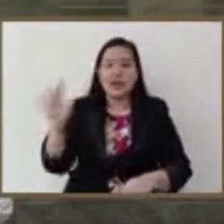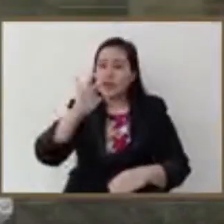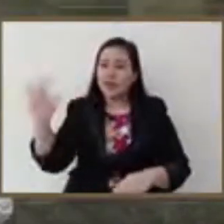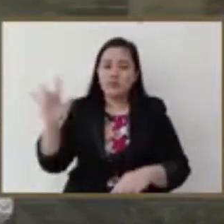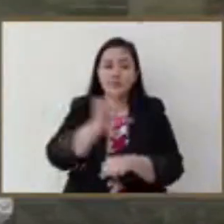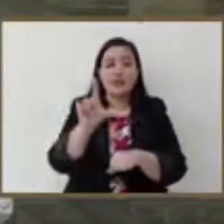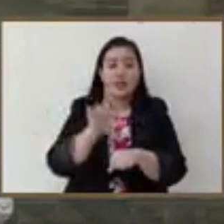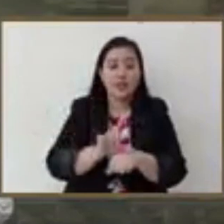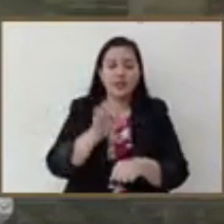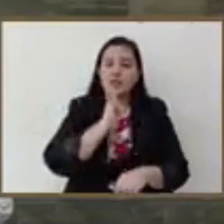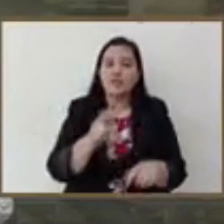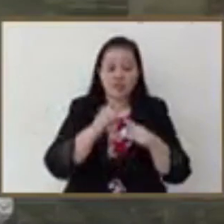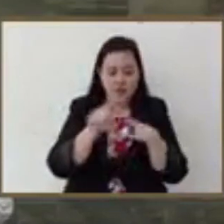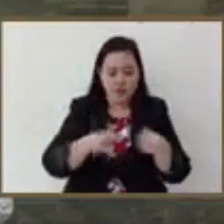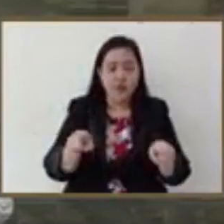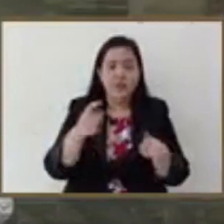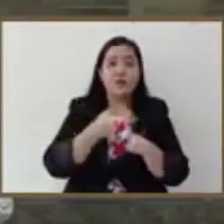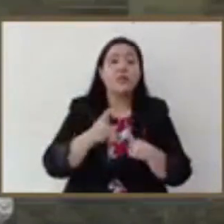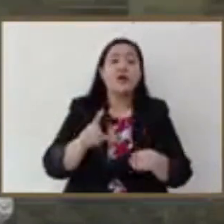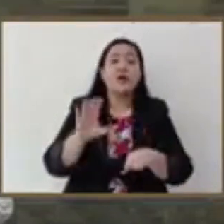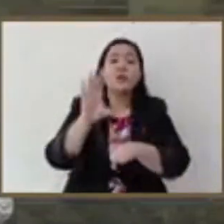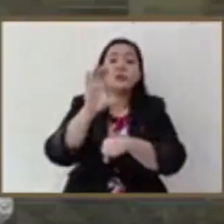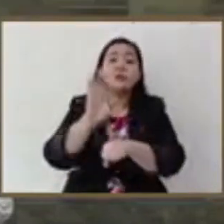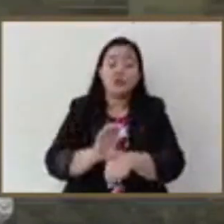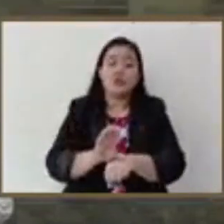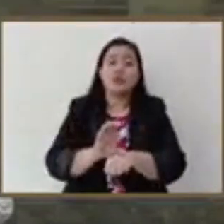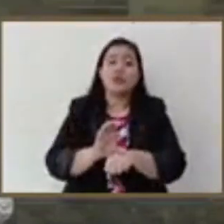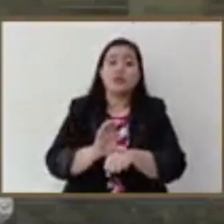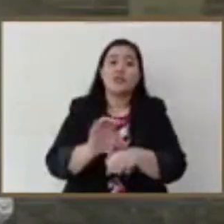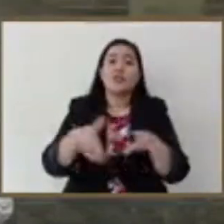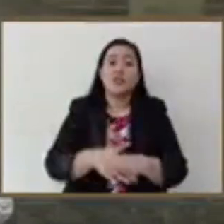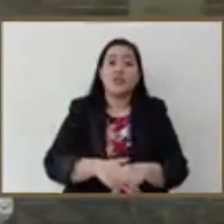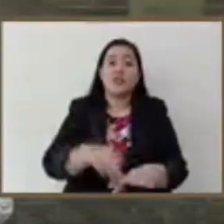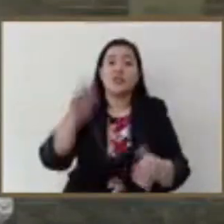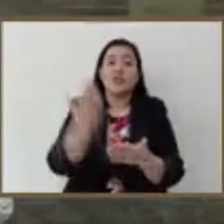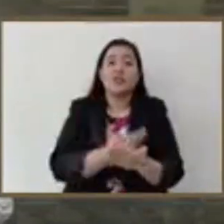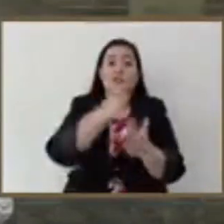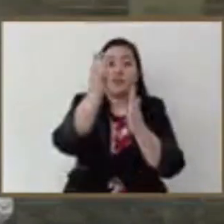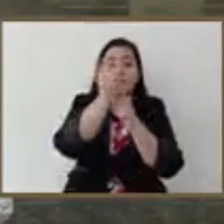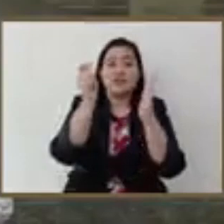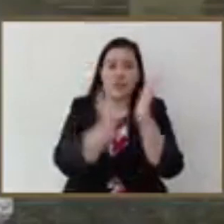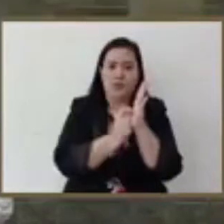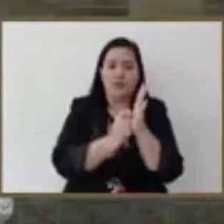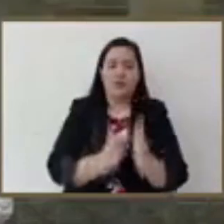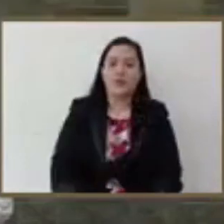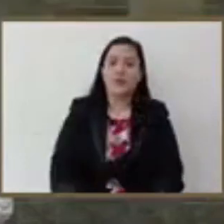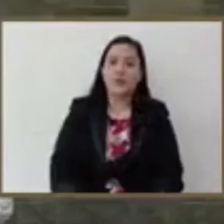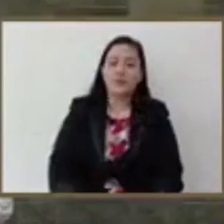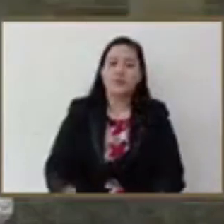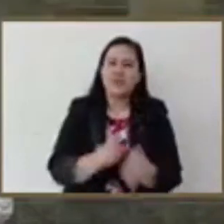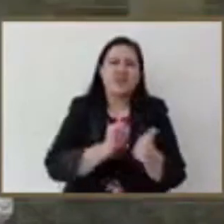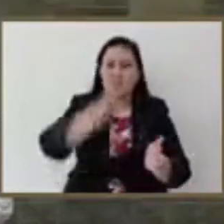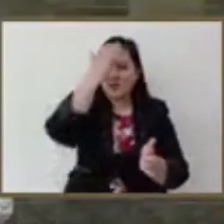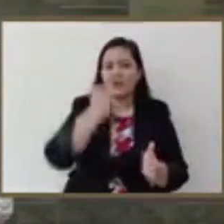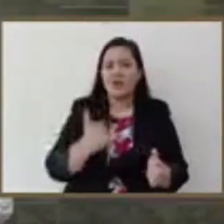nalilito po niyan. You see? Kaya nga may naniniwala sa universal church, hindi nila ma-define kung anong ibig sabihin ng church kasi naguguluhan